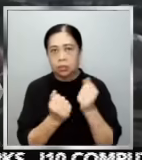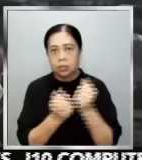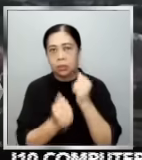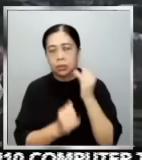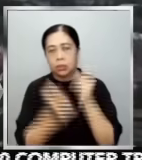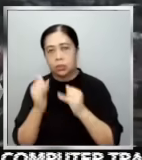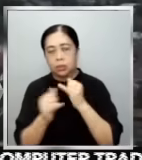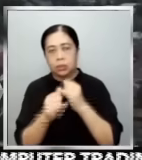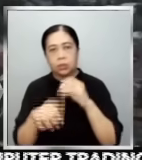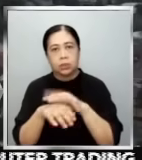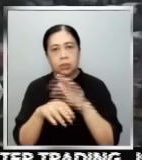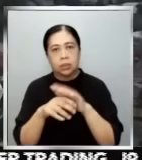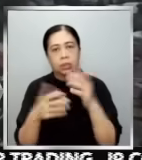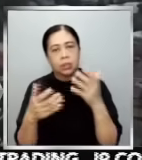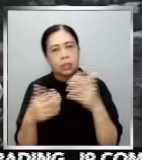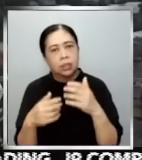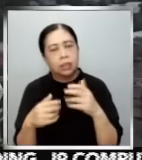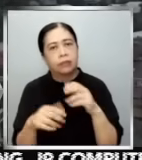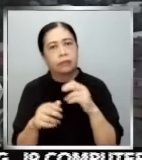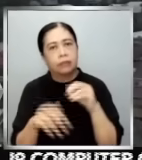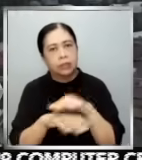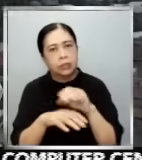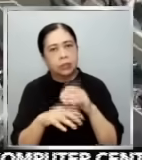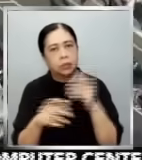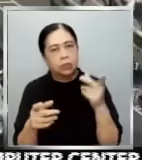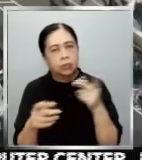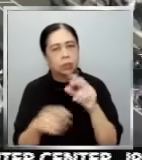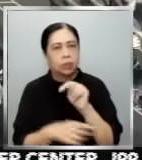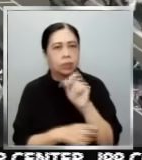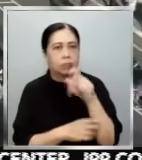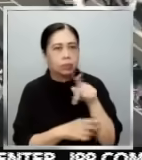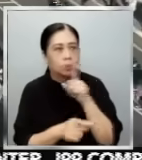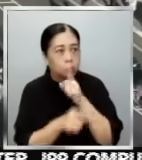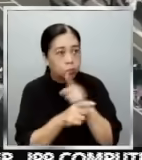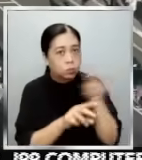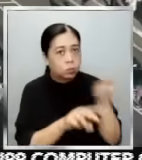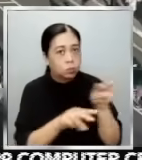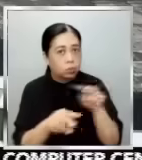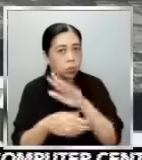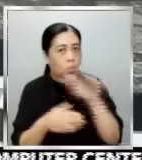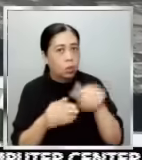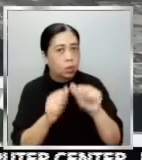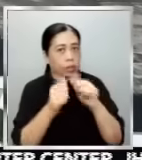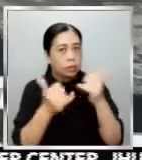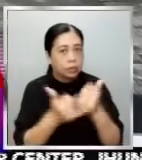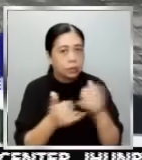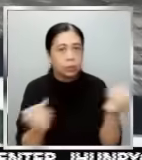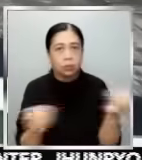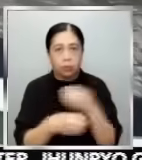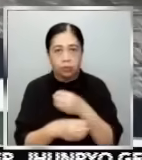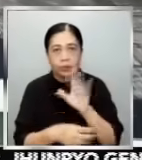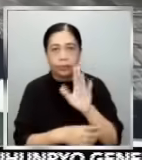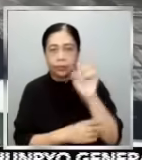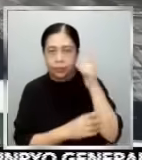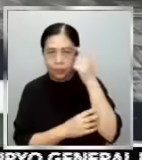advisor para matiyak ang pagpapatupad ng nsp sa lahat ng ahensya at tanggapan ng